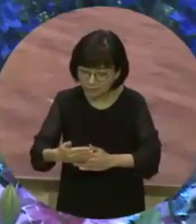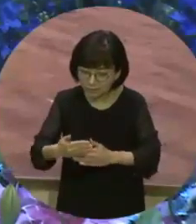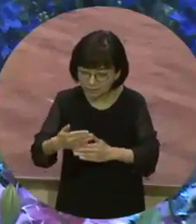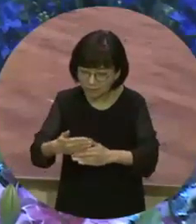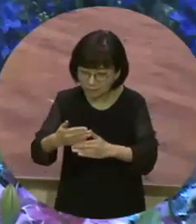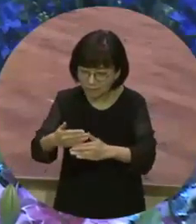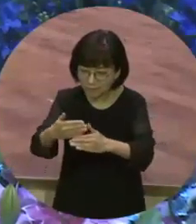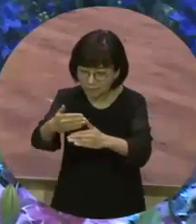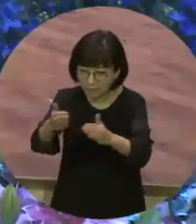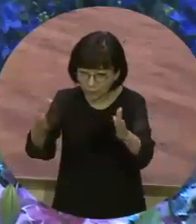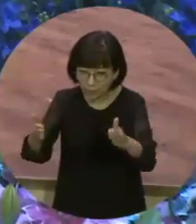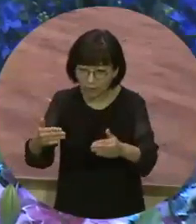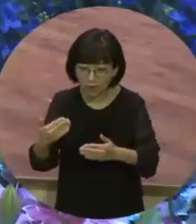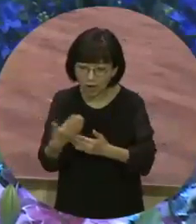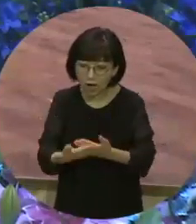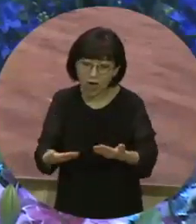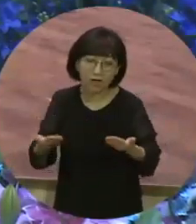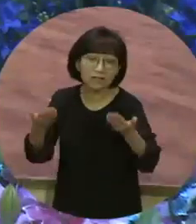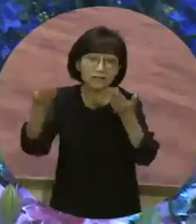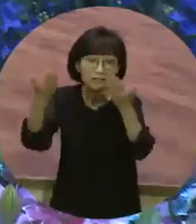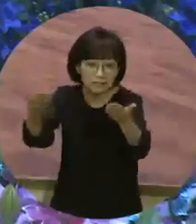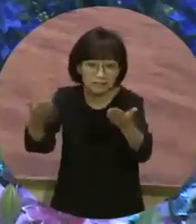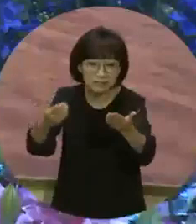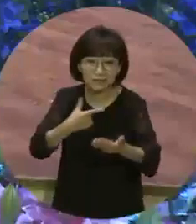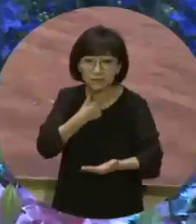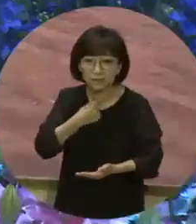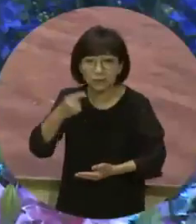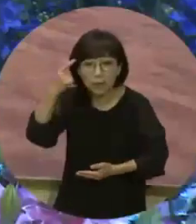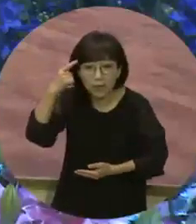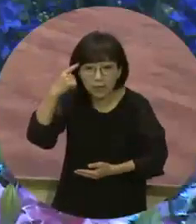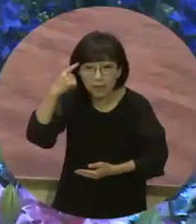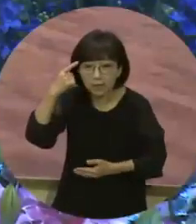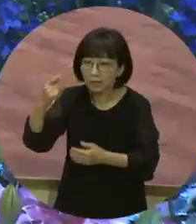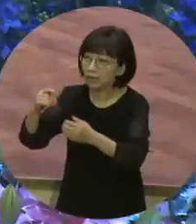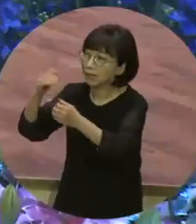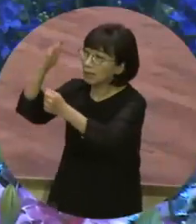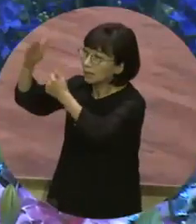이유는 저와 여러분을 축복하기 위한 거예요.